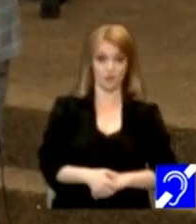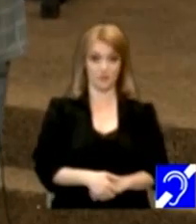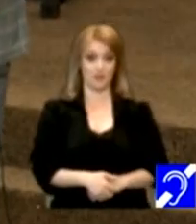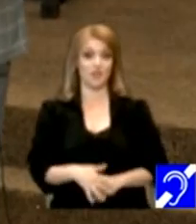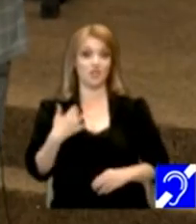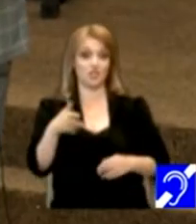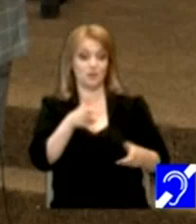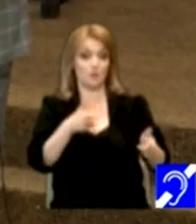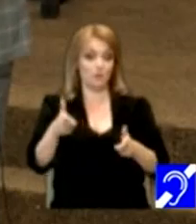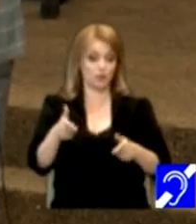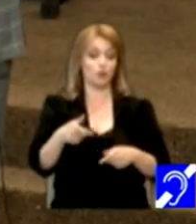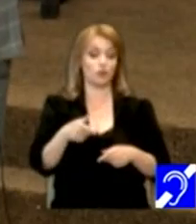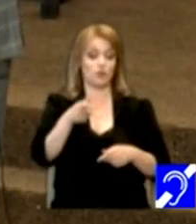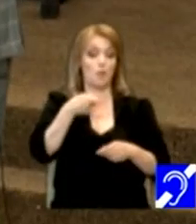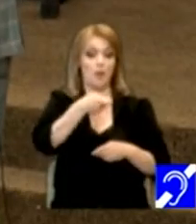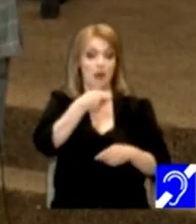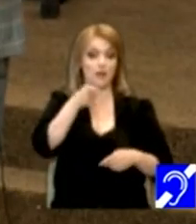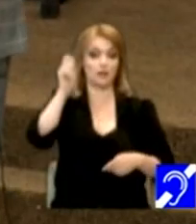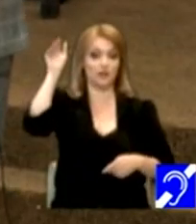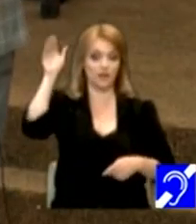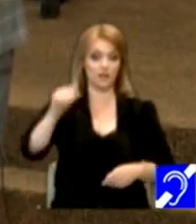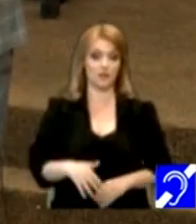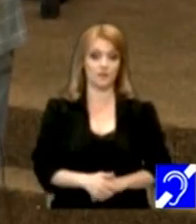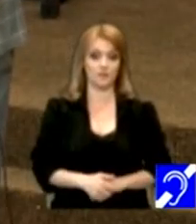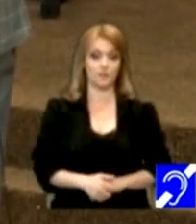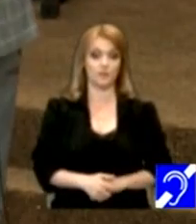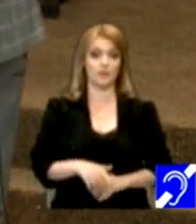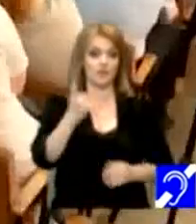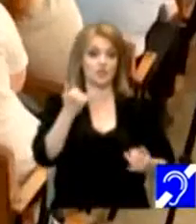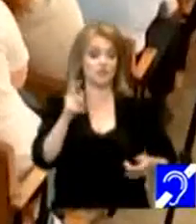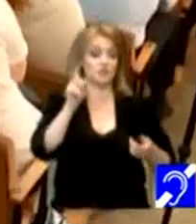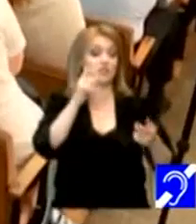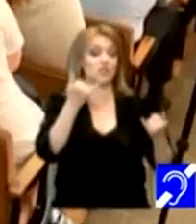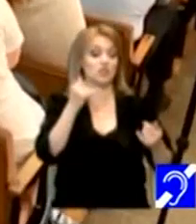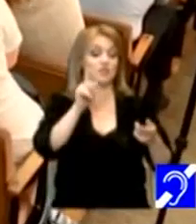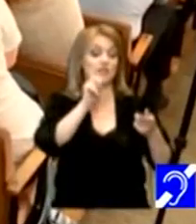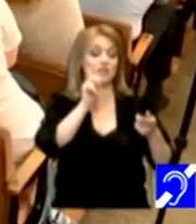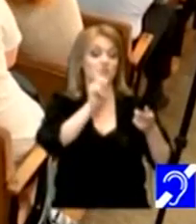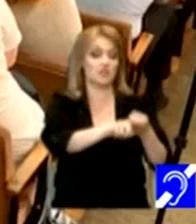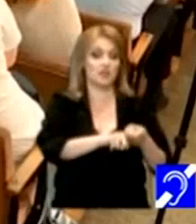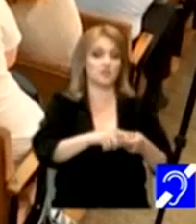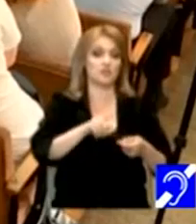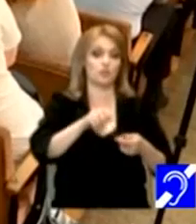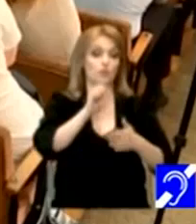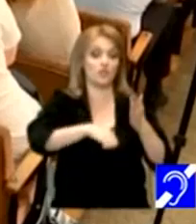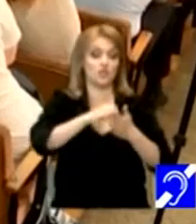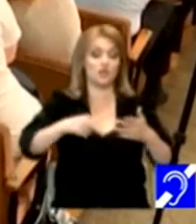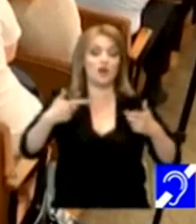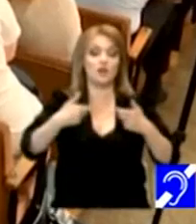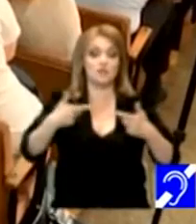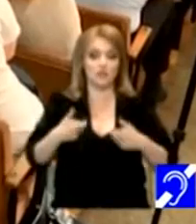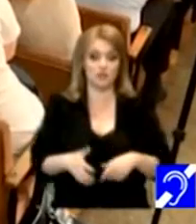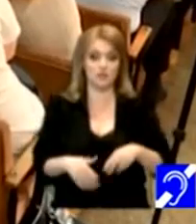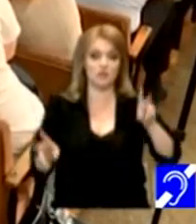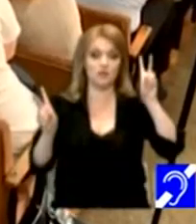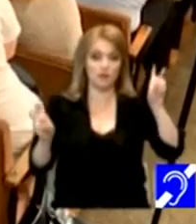facă bilet de la revedere, ai găsit stilești de Hotelul Național. Și consilierii socialiști l-au criticat pe Victor Chironda, dar